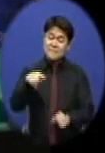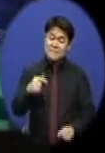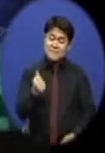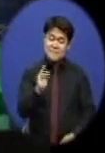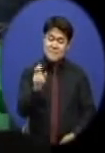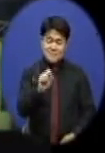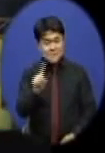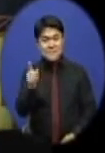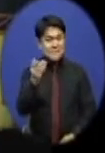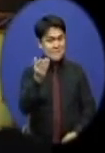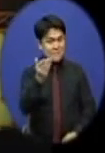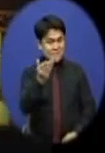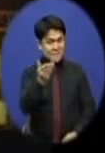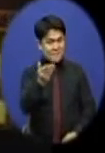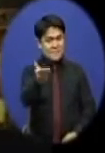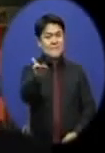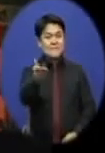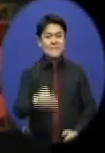사랑 춘향아